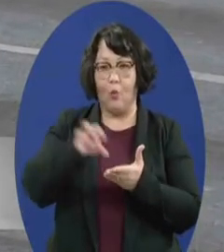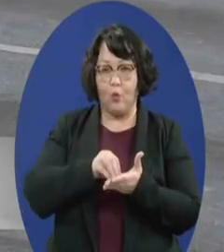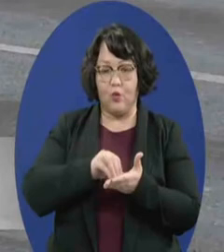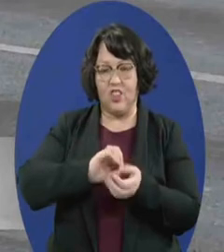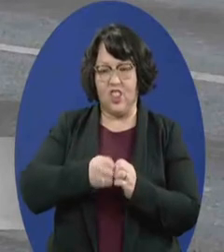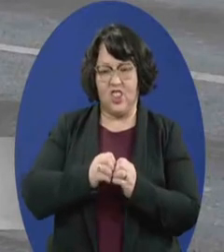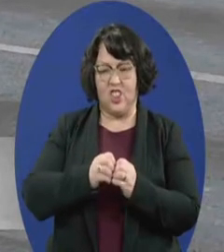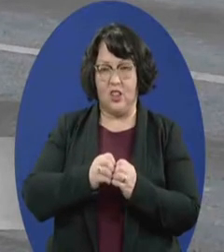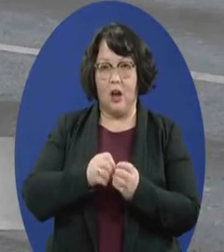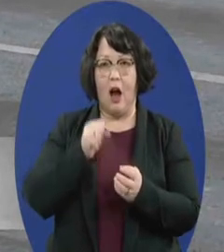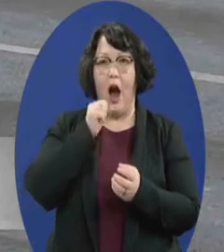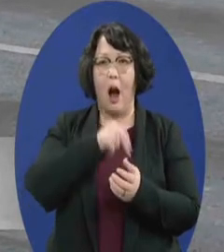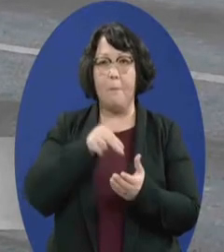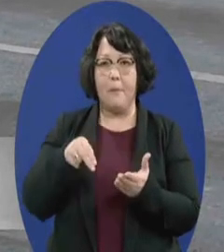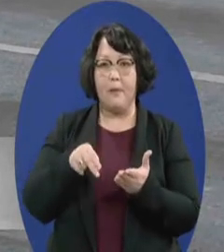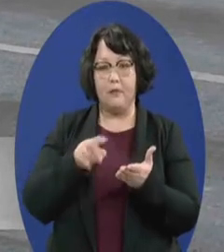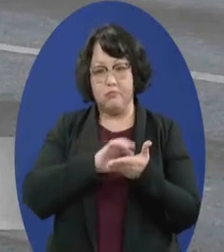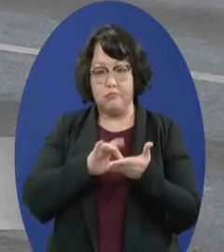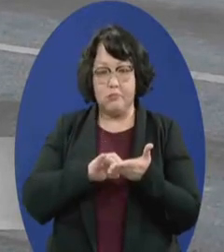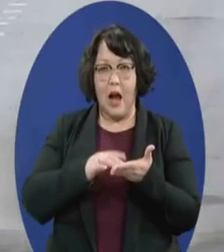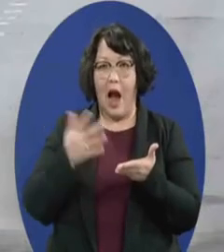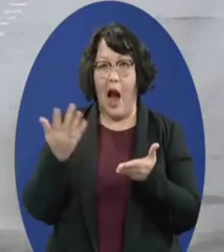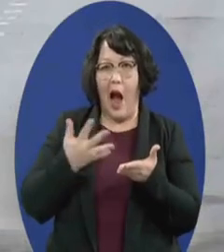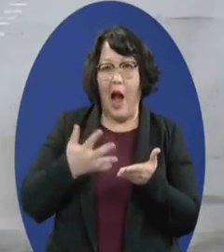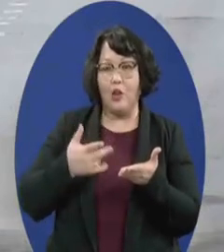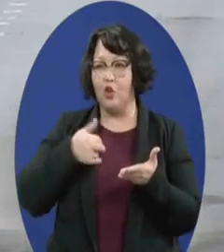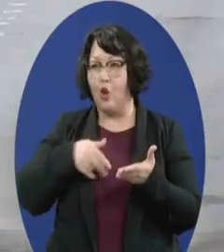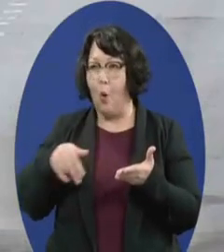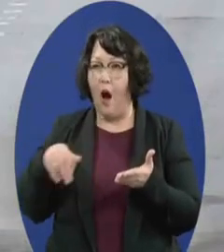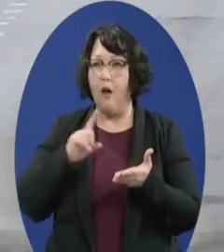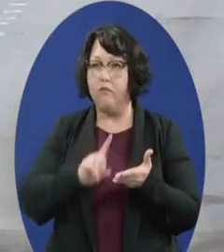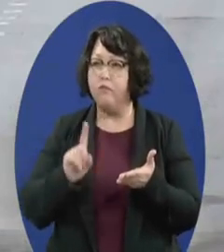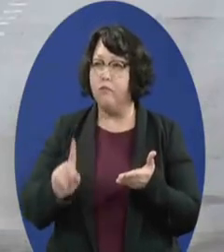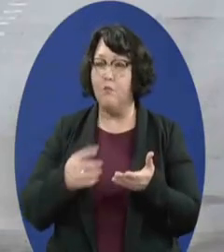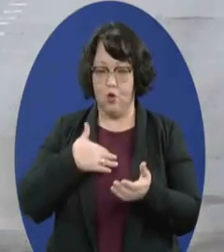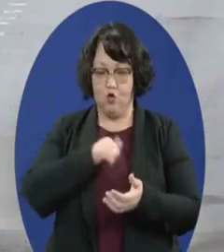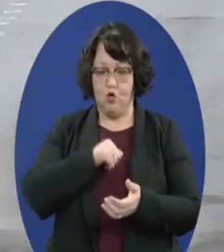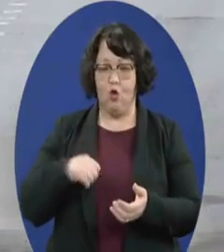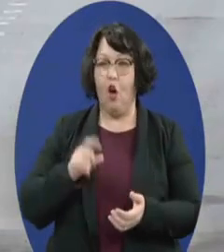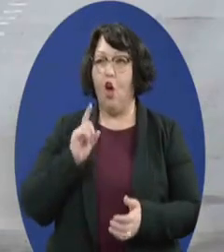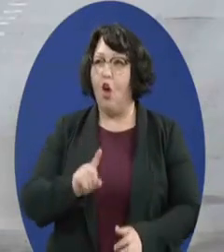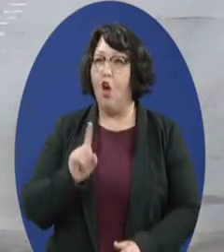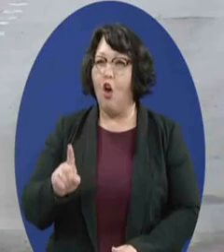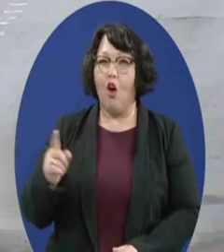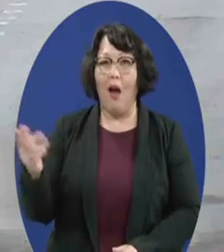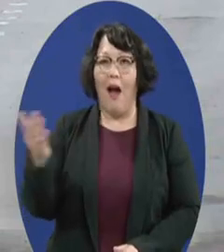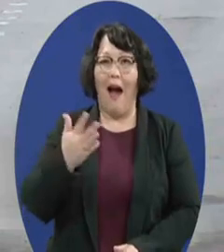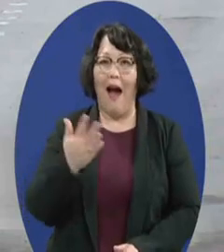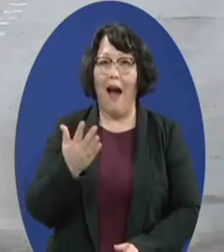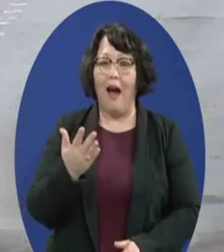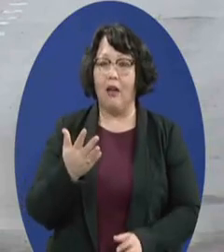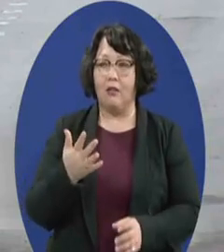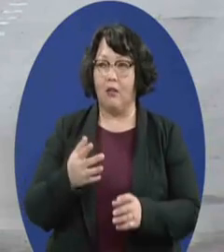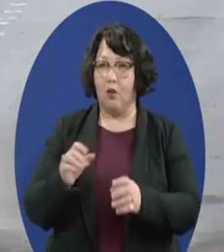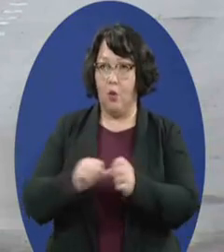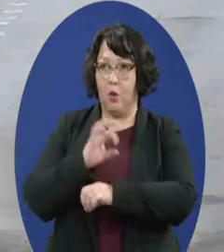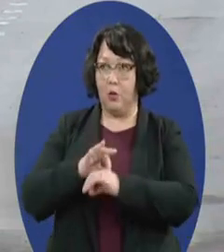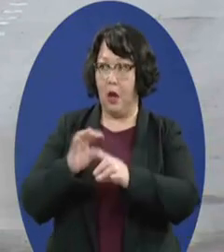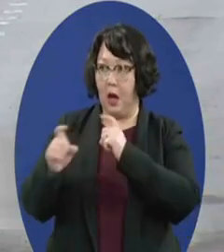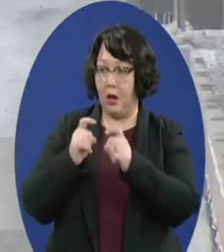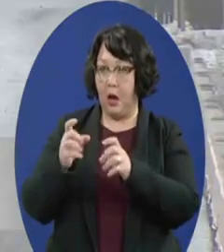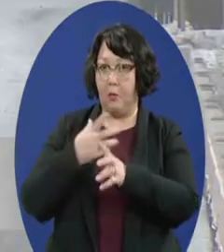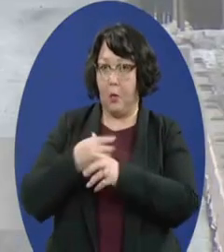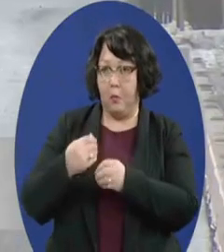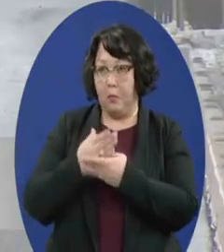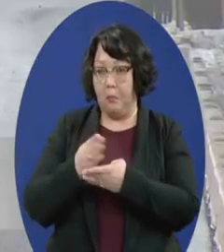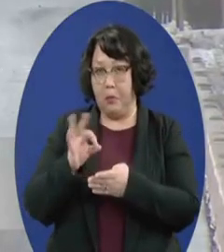байгаа юм. За ингэснээр тухайн иргэн одоо явсан газрынхаа байршлыг тодорхойлох, за халдвартай хүнтэй хавьтал болсон эсгээ